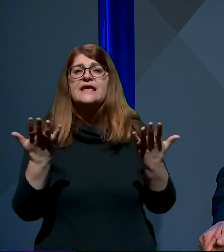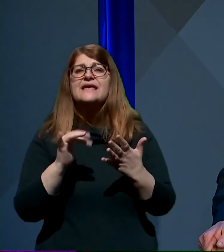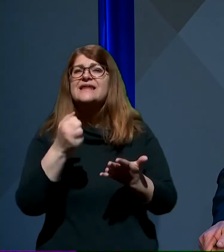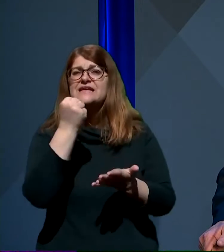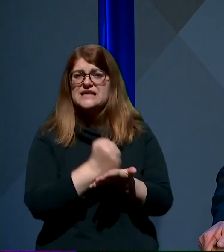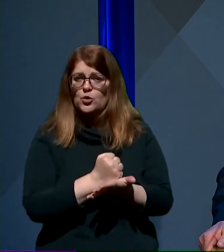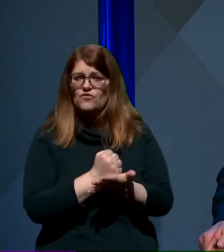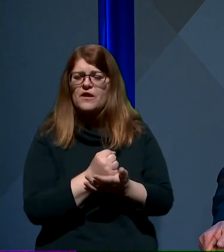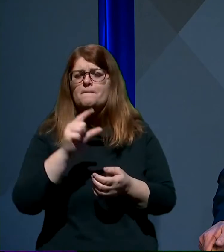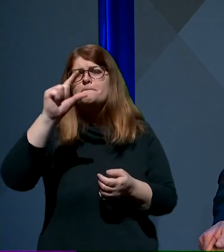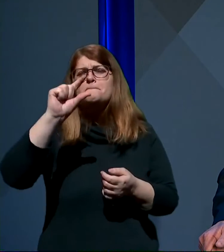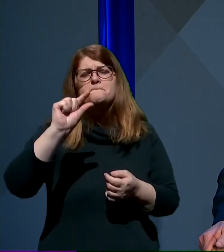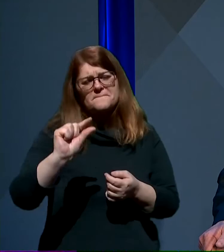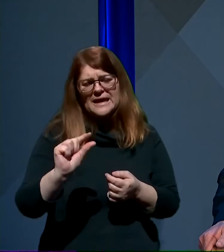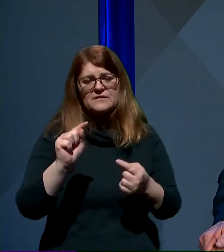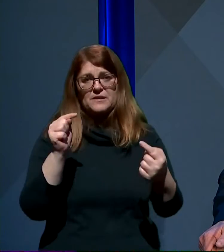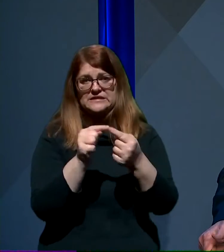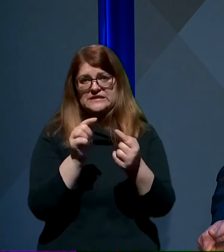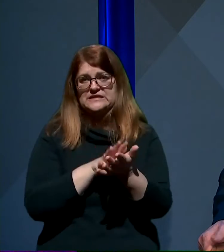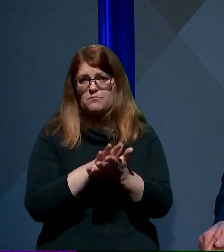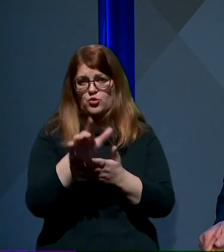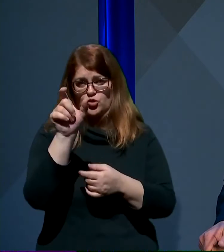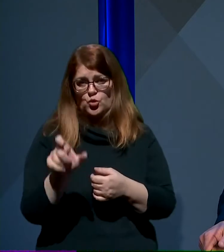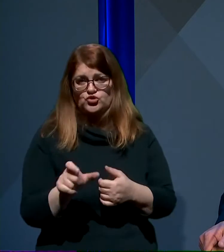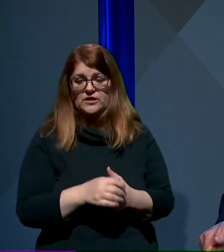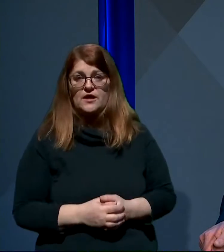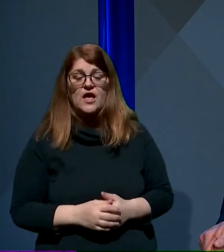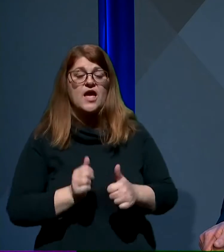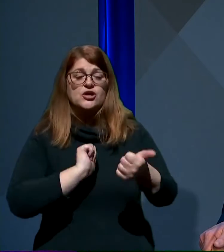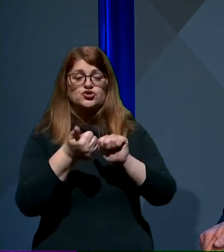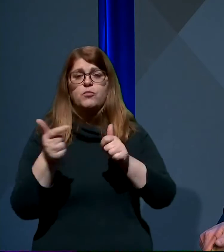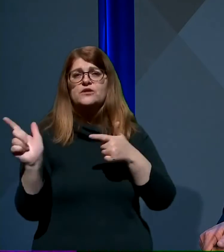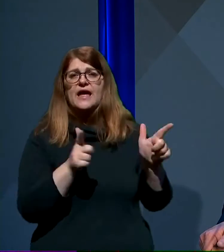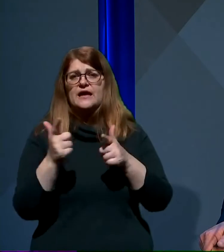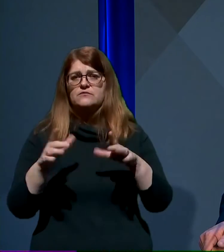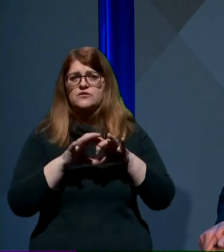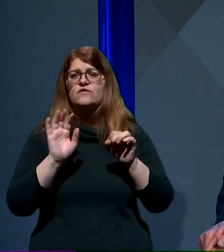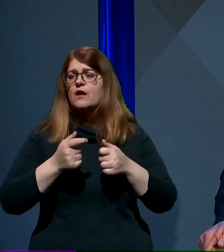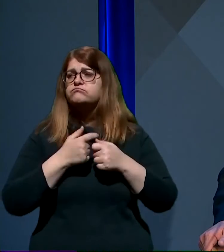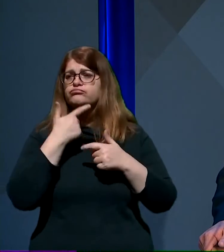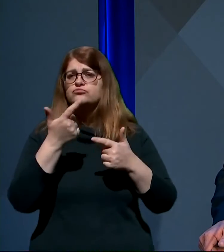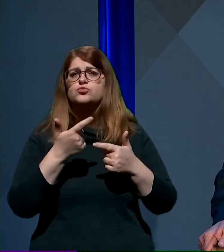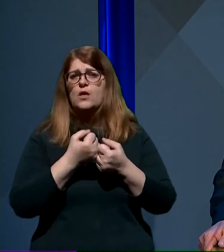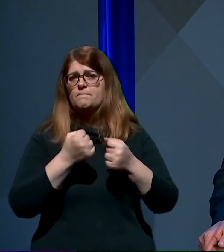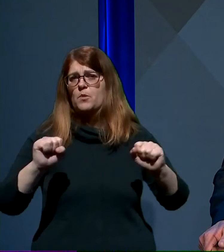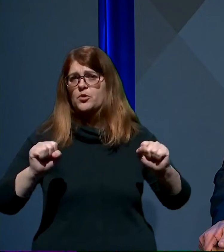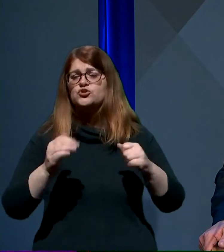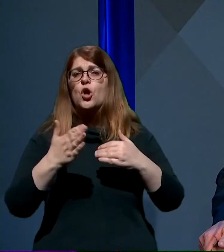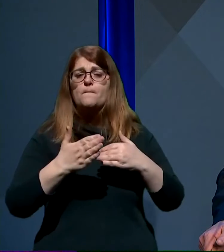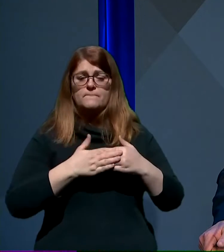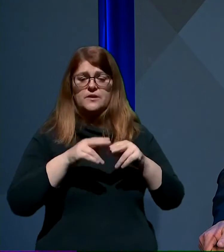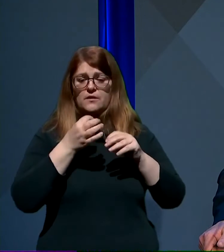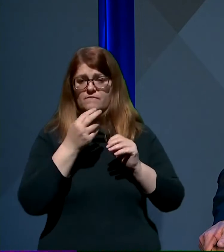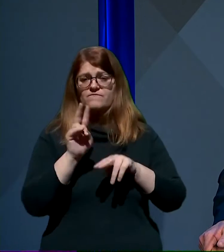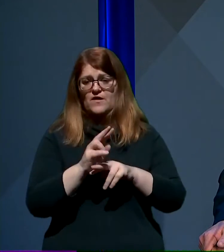zagotovljen minimalni stik s potrošniki. Ter športno-rekreativne storitve na prostem ob ohranjanju varne razdalje